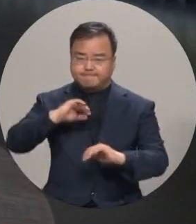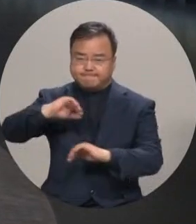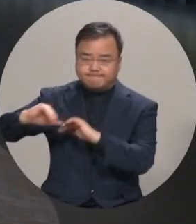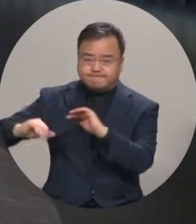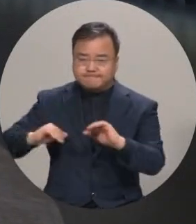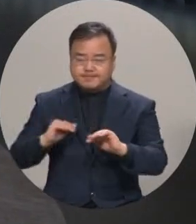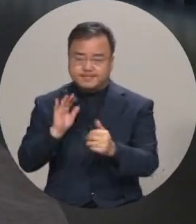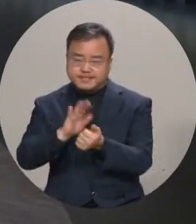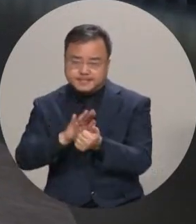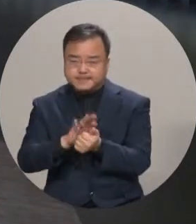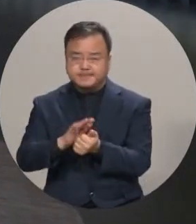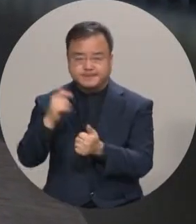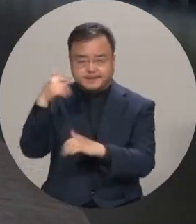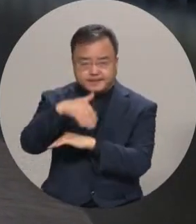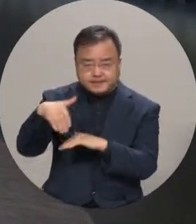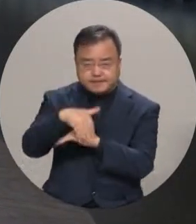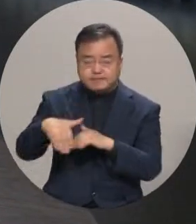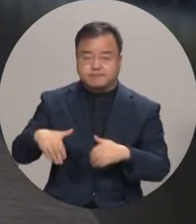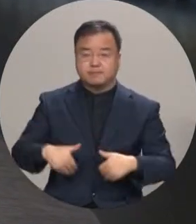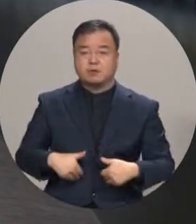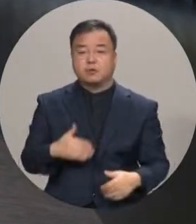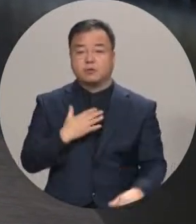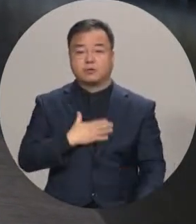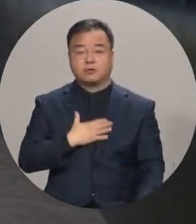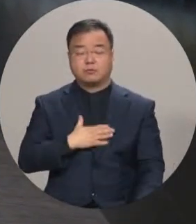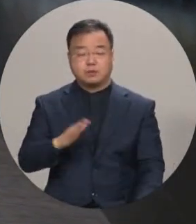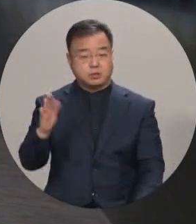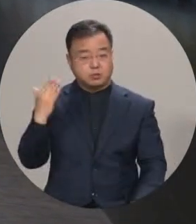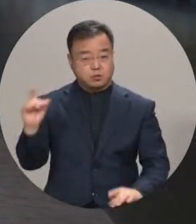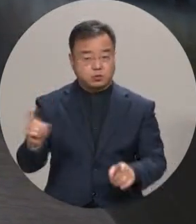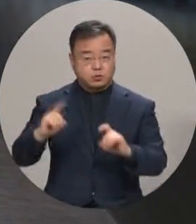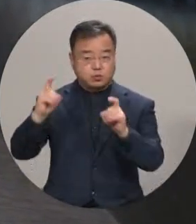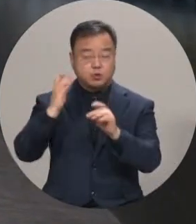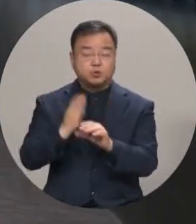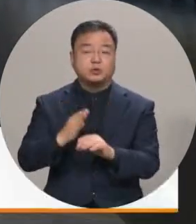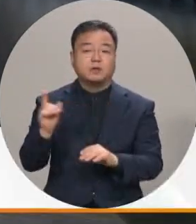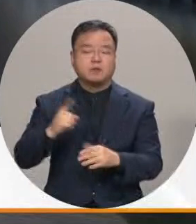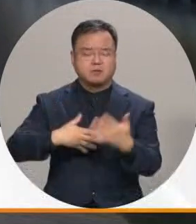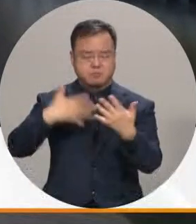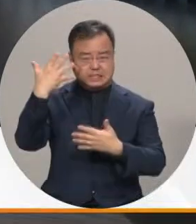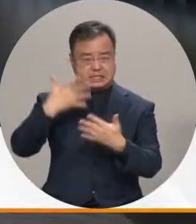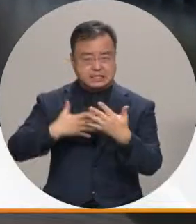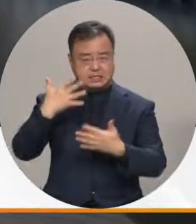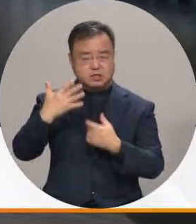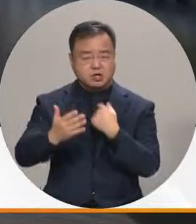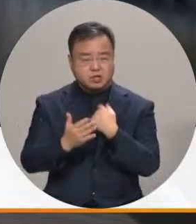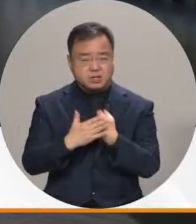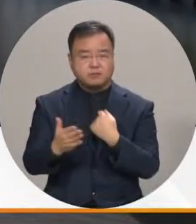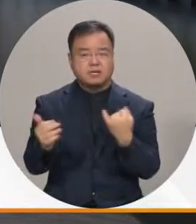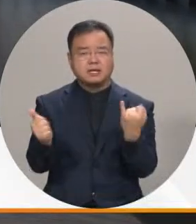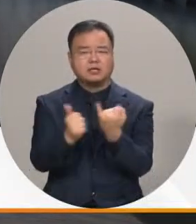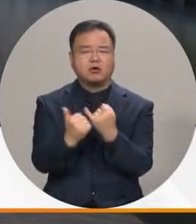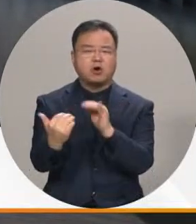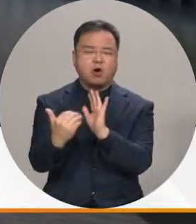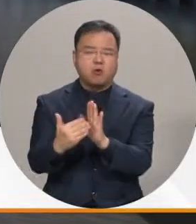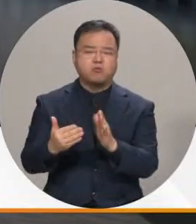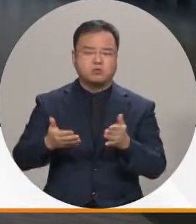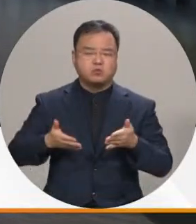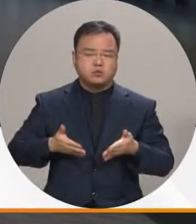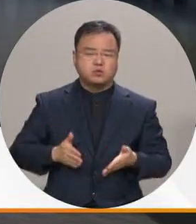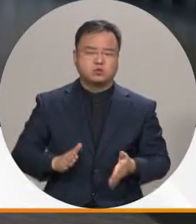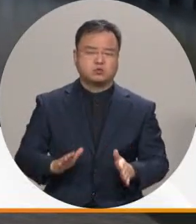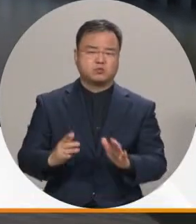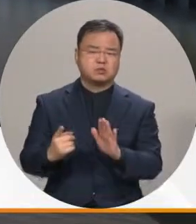거겠죠이 최근이 논란이 되고 있는 화주 중에 하나가이 미디어가 비용이나 저출산이 부축이는 것 아니냐 뭐 이런